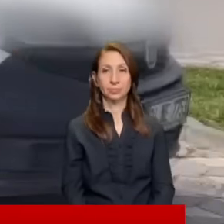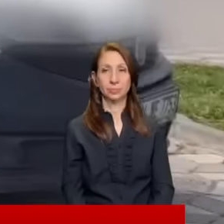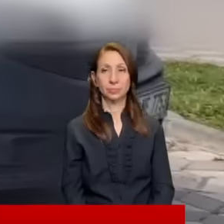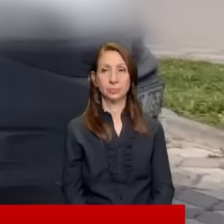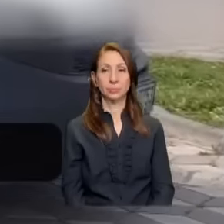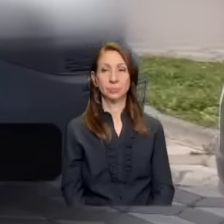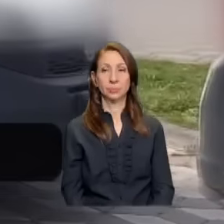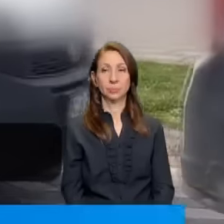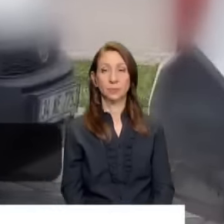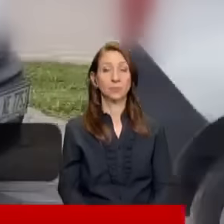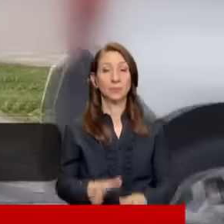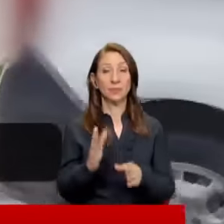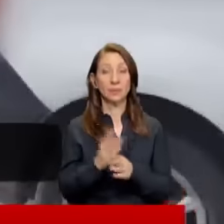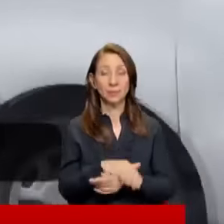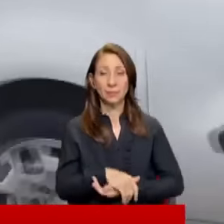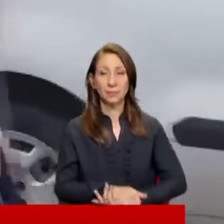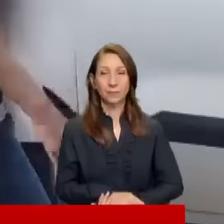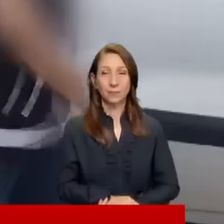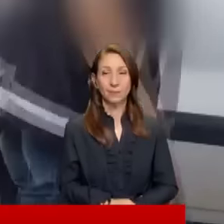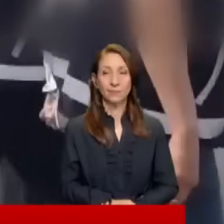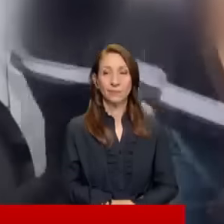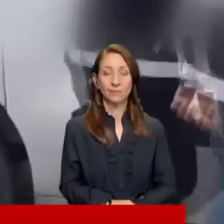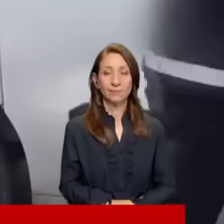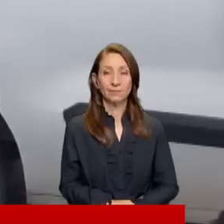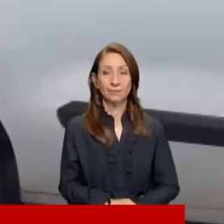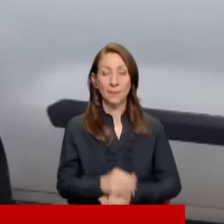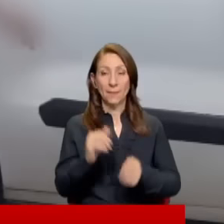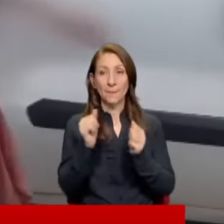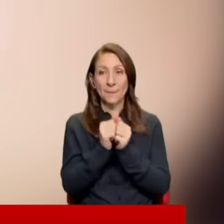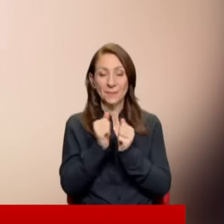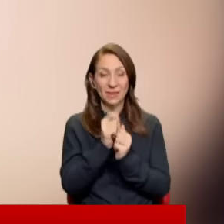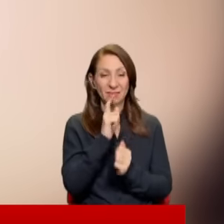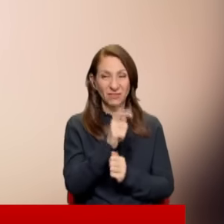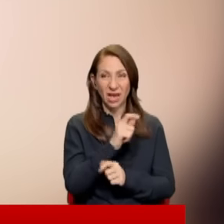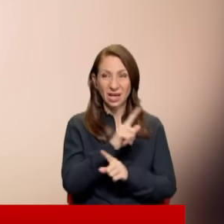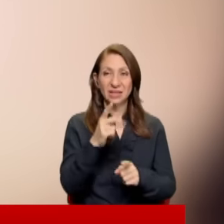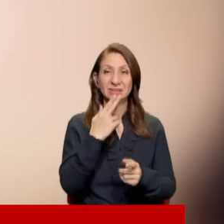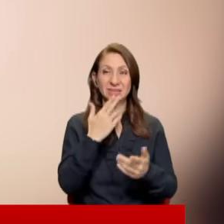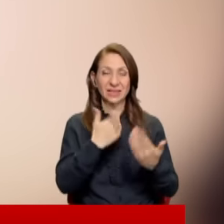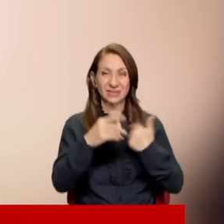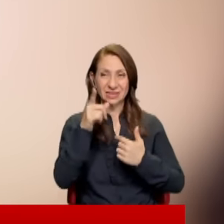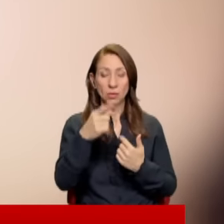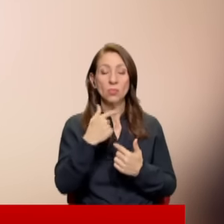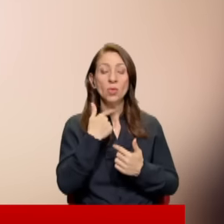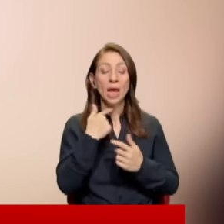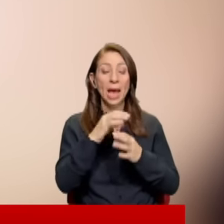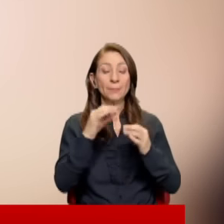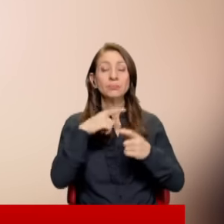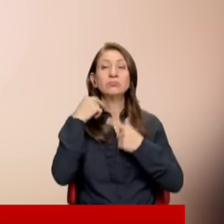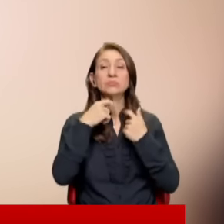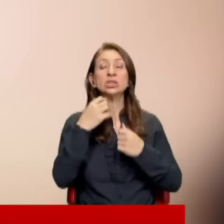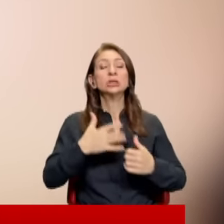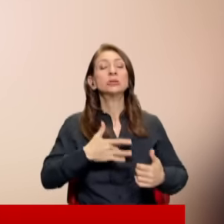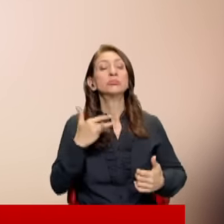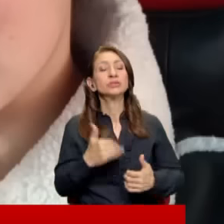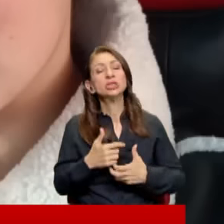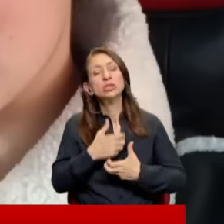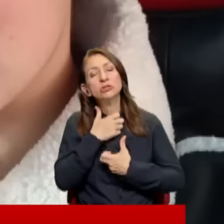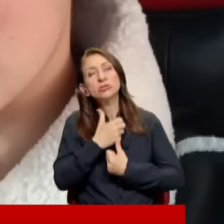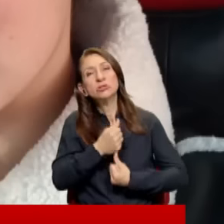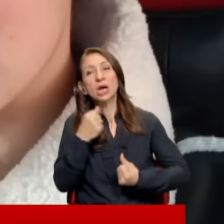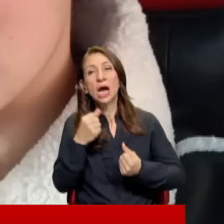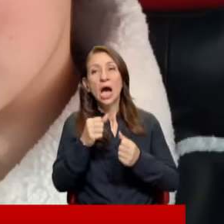takıldı neden öldürdünüz birliktelik teklifini reddeden kız arkadaş ını boynuna ip bağlayıp canice öldürdü